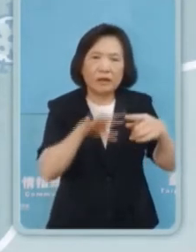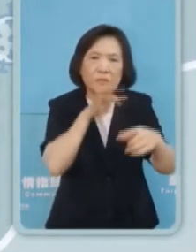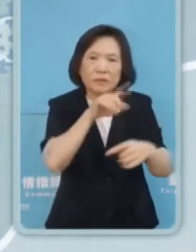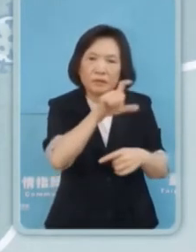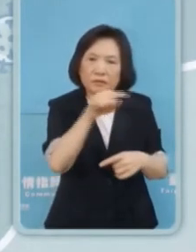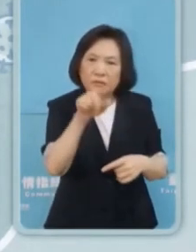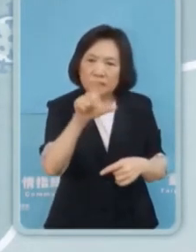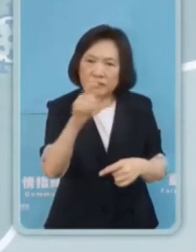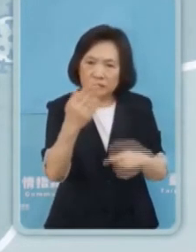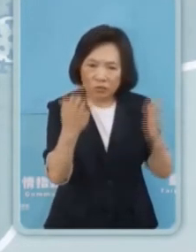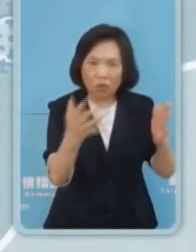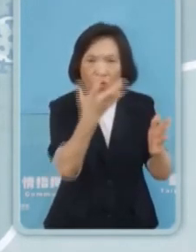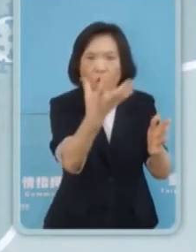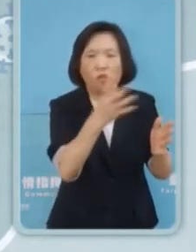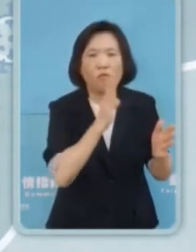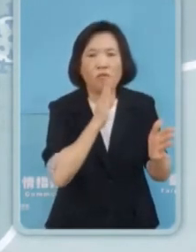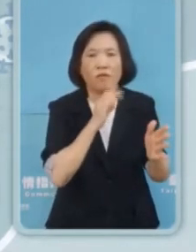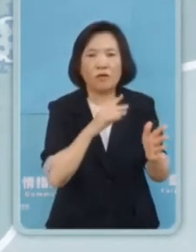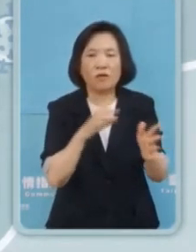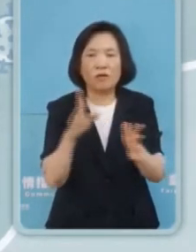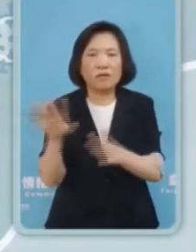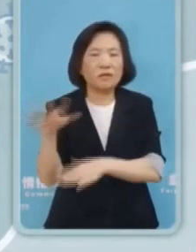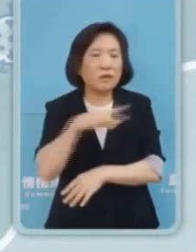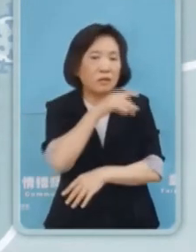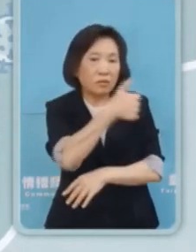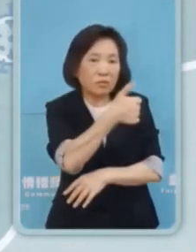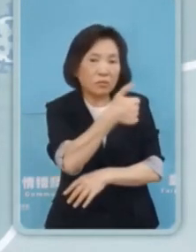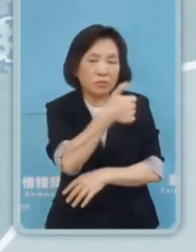60到69岁的人数最多，大概从